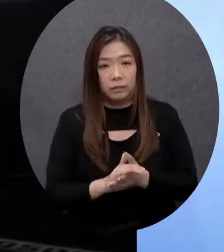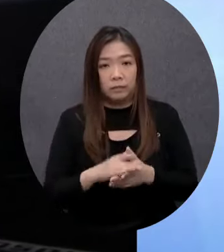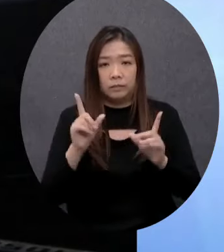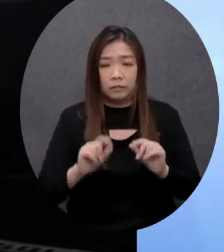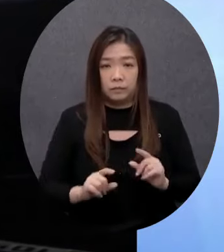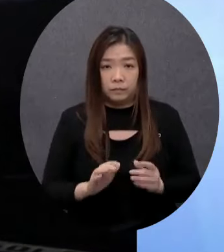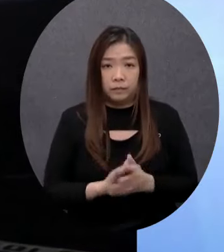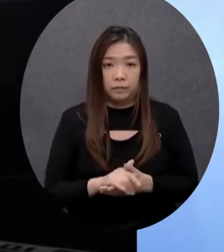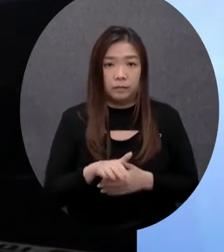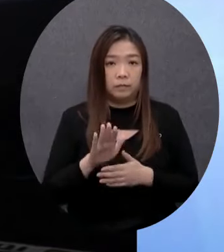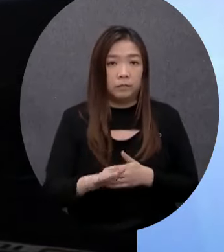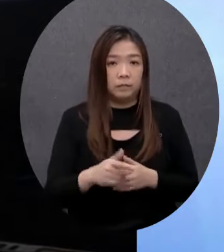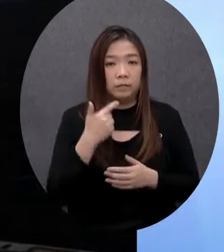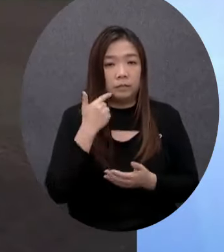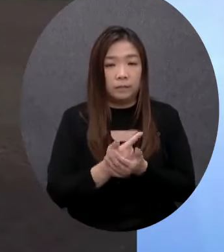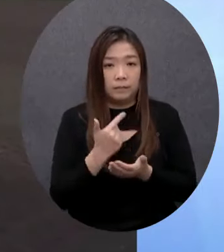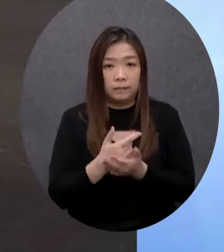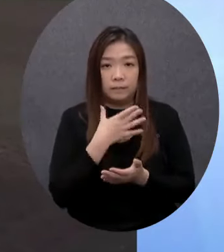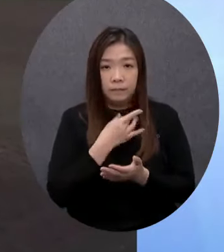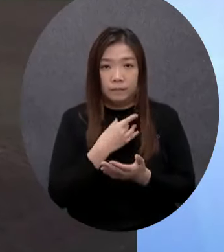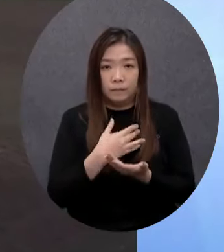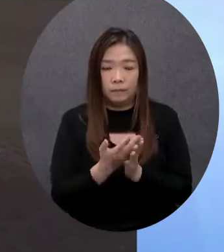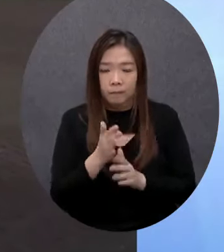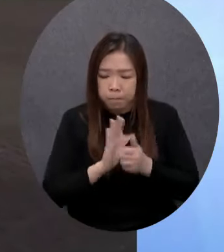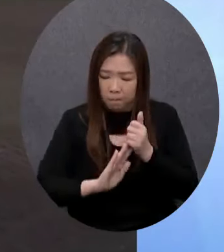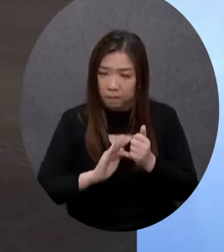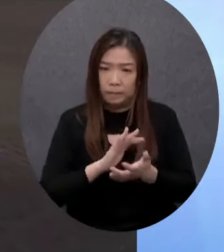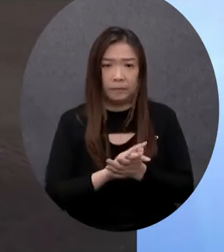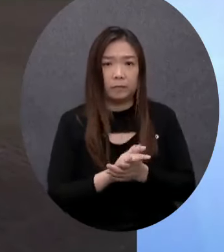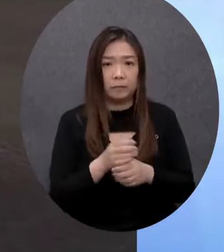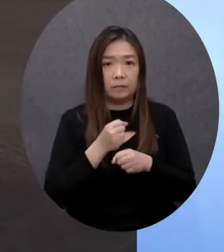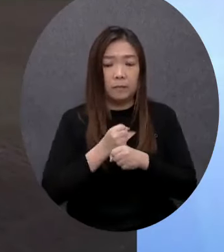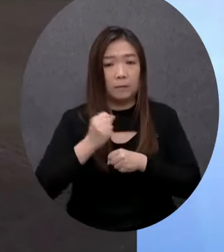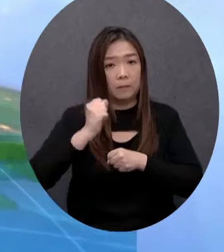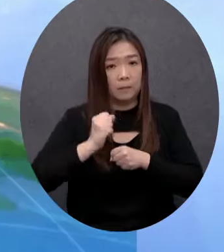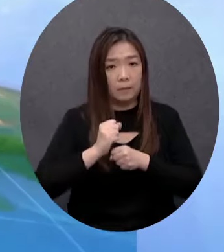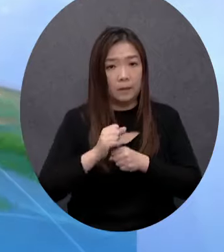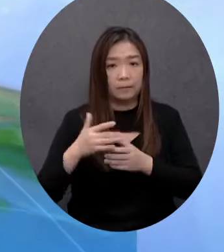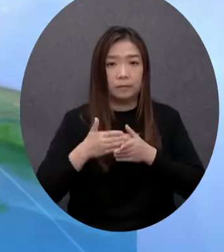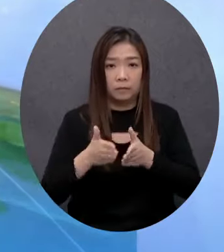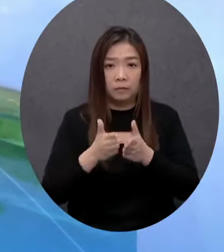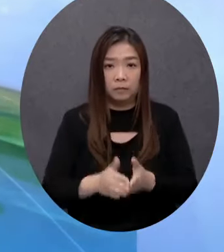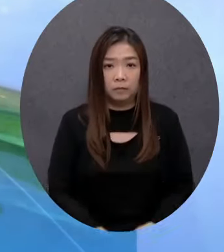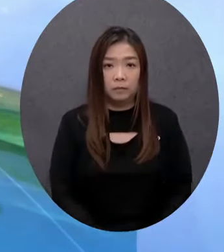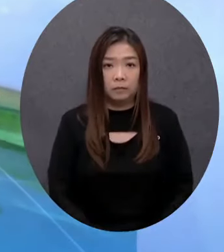一是當地嚴重干旱影響巴拿馬運河航運。